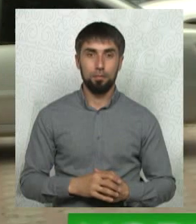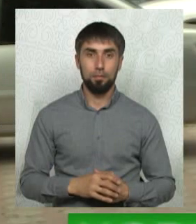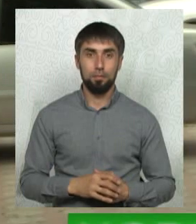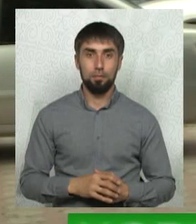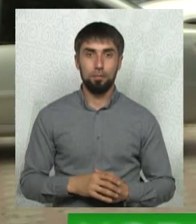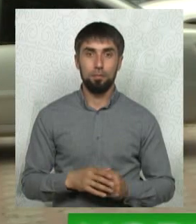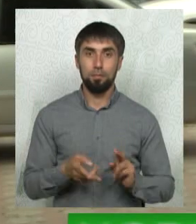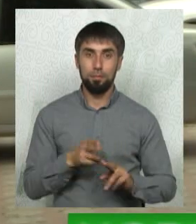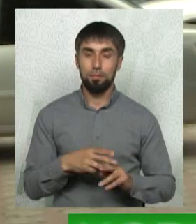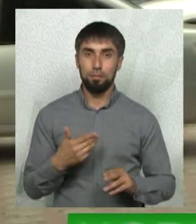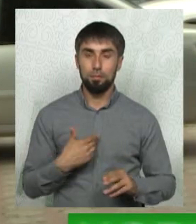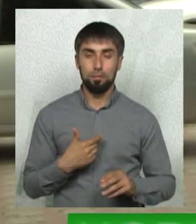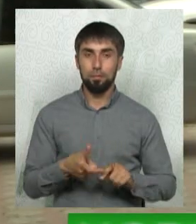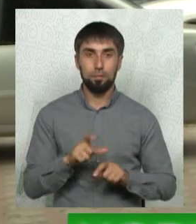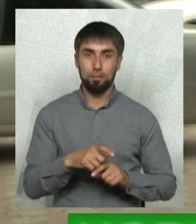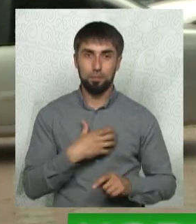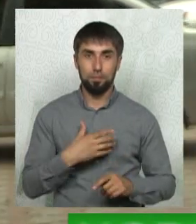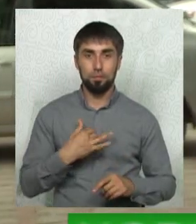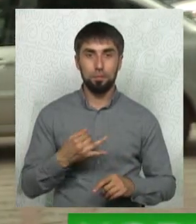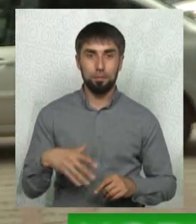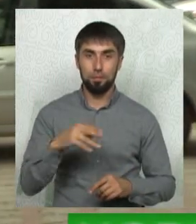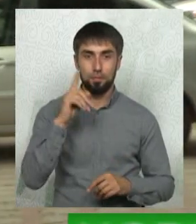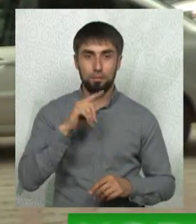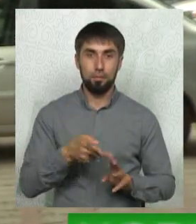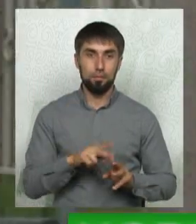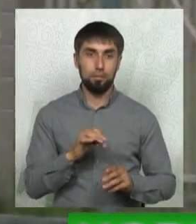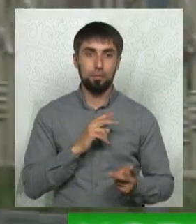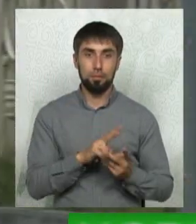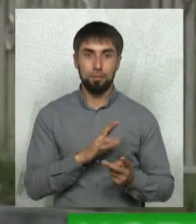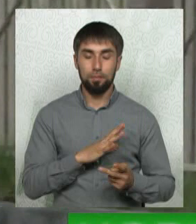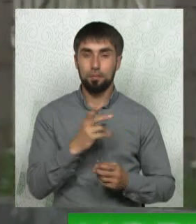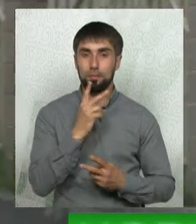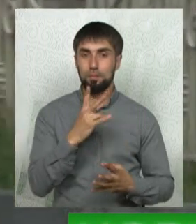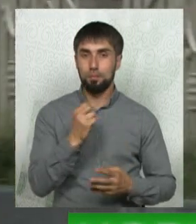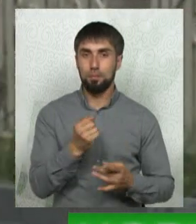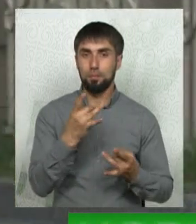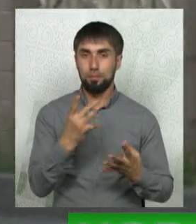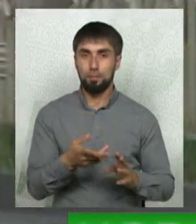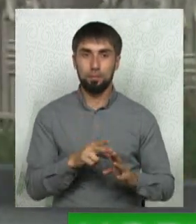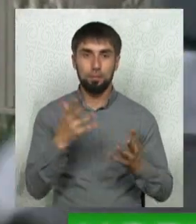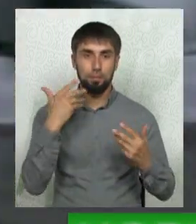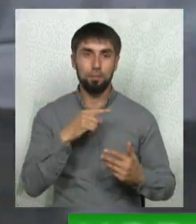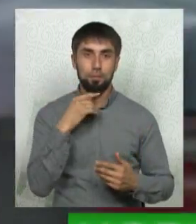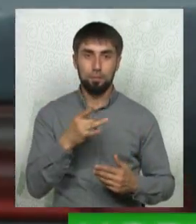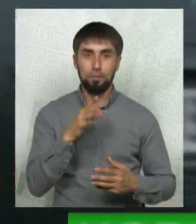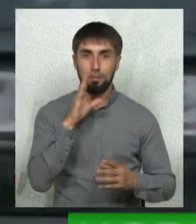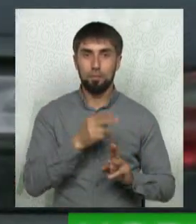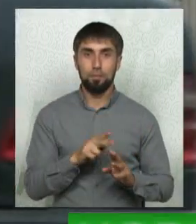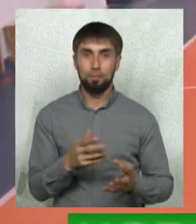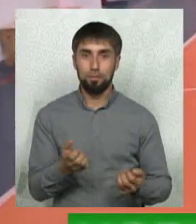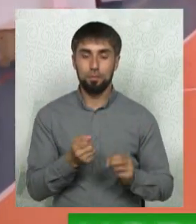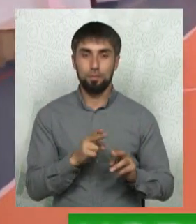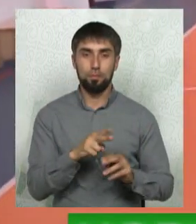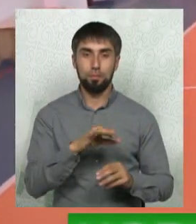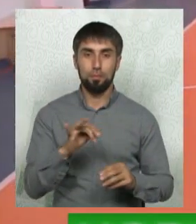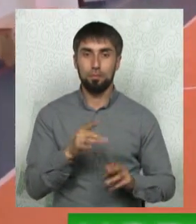Это нам необходимо, мы все это знаем, мы все с этим уже встретились. Несмотря на непростые условия, регион смог по-прежнему удержаться в лидерах